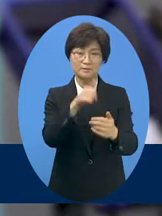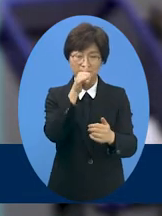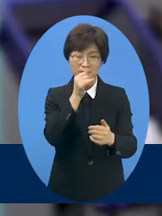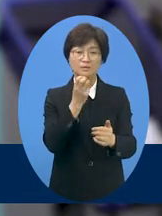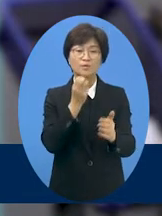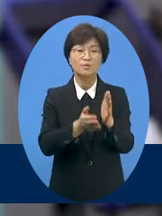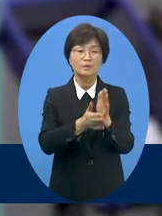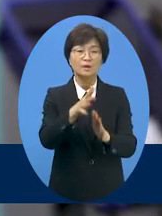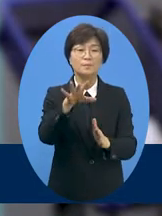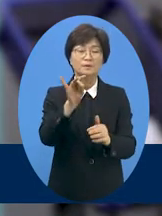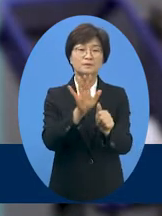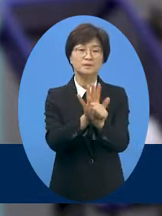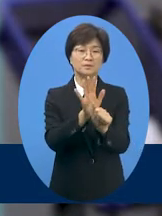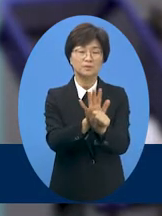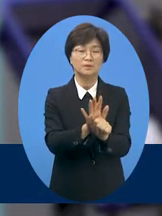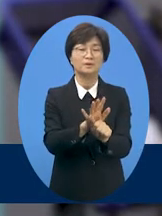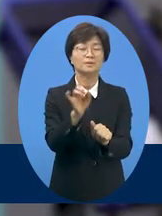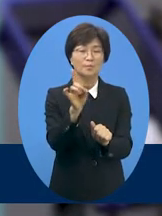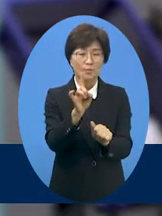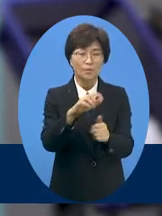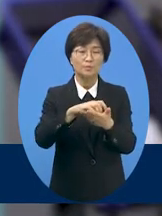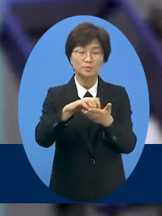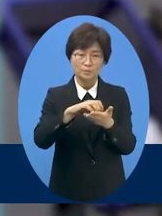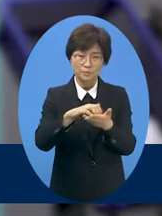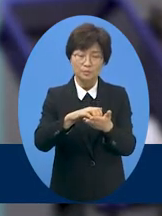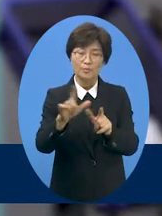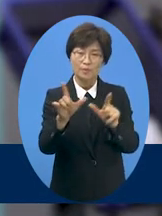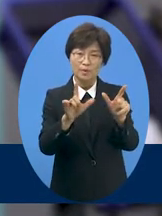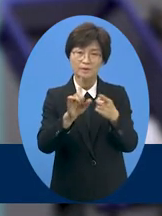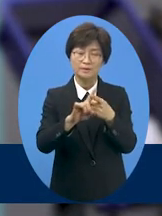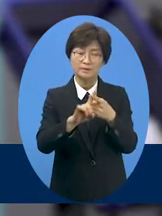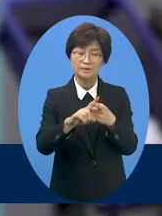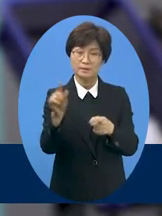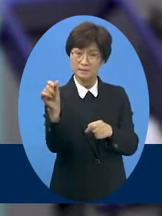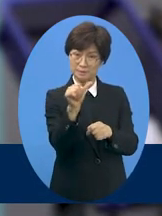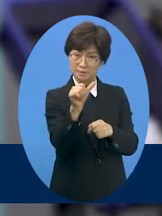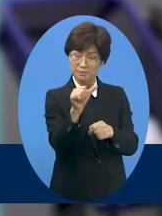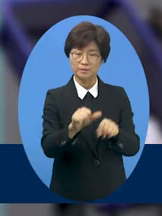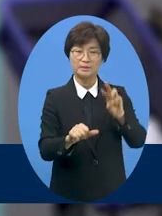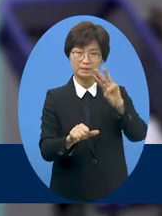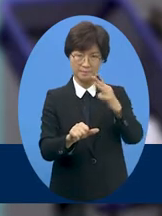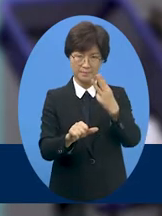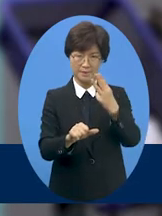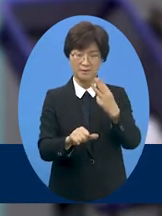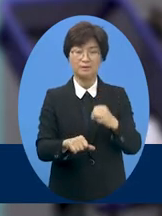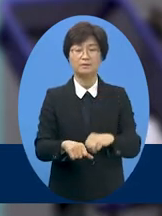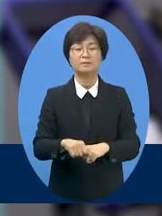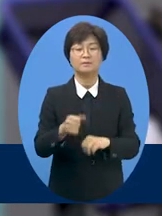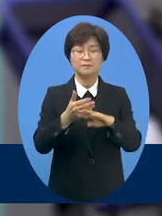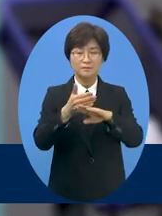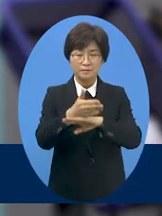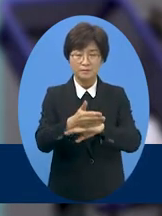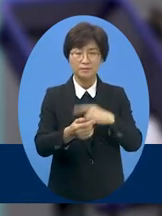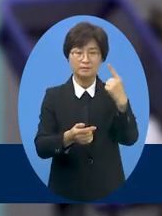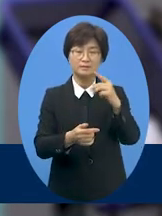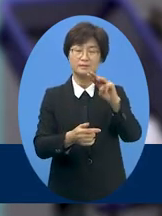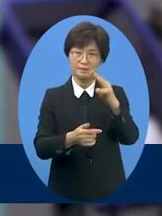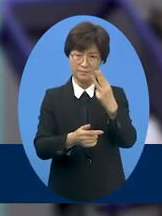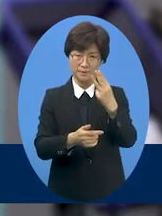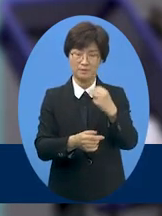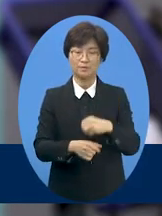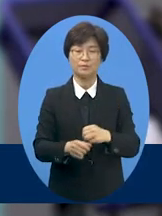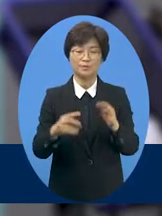통해 서울시가 우선 지원하는 충전기 유형과 수량은 흙 속 충전기 약 3배 끼 완속 충전기